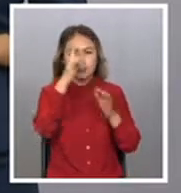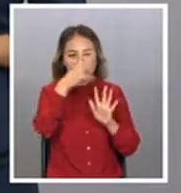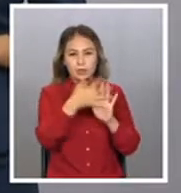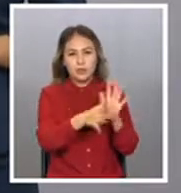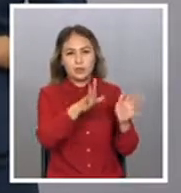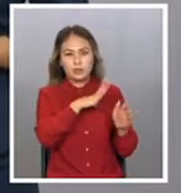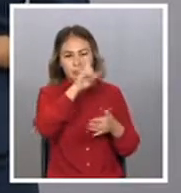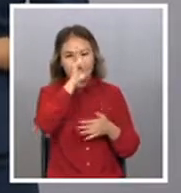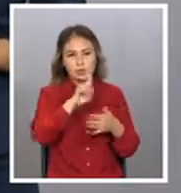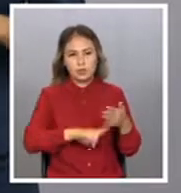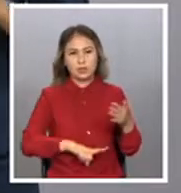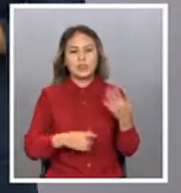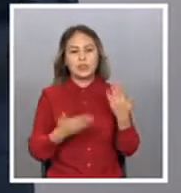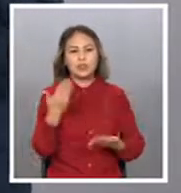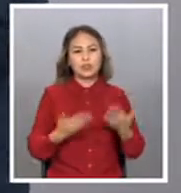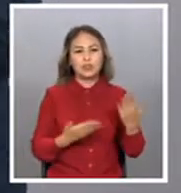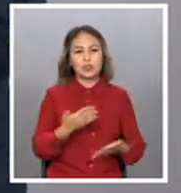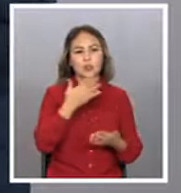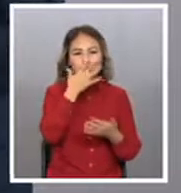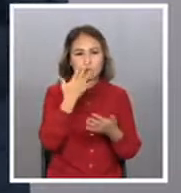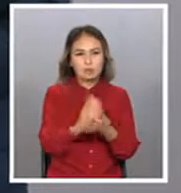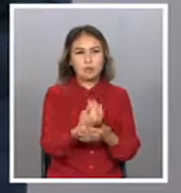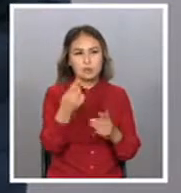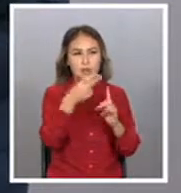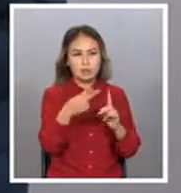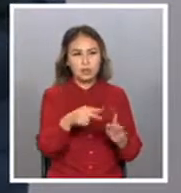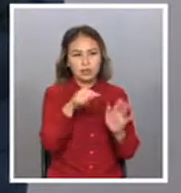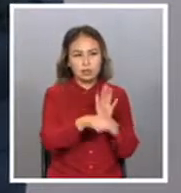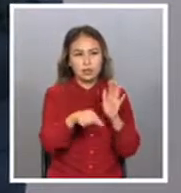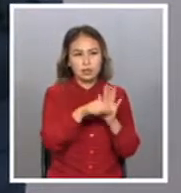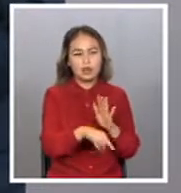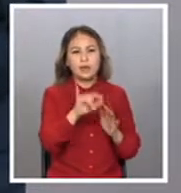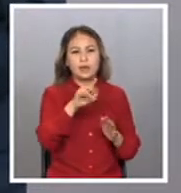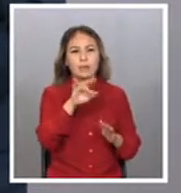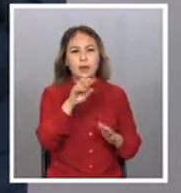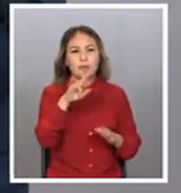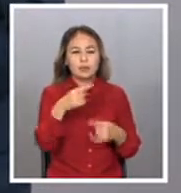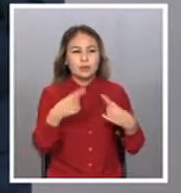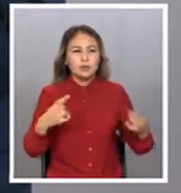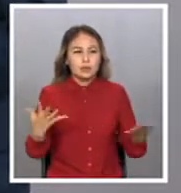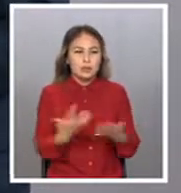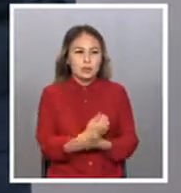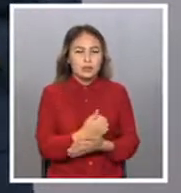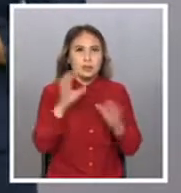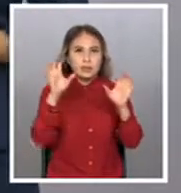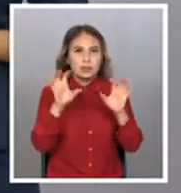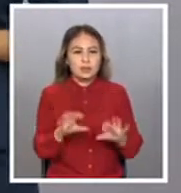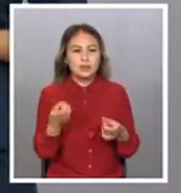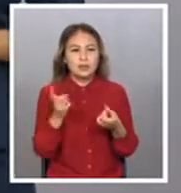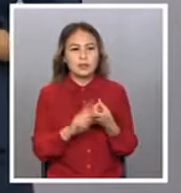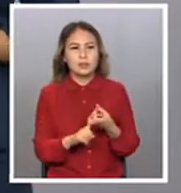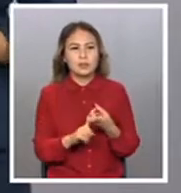деген сенімдемін. Ендеше осы мәтіннің ішінен ықпалдың түрлерін тауып, заңдылықтарына